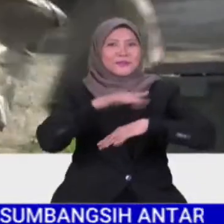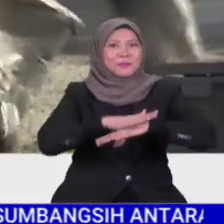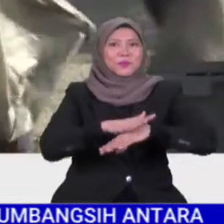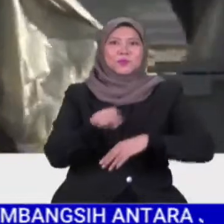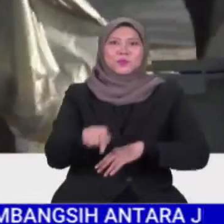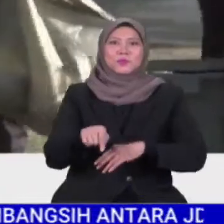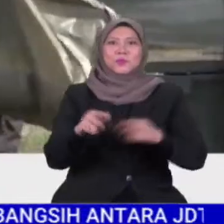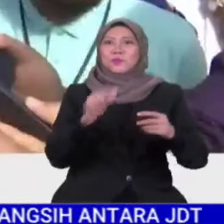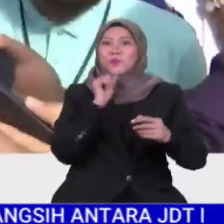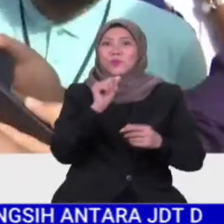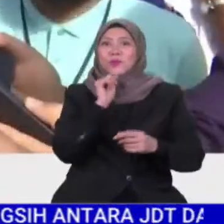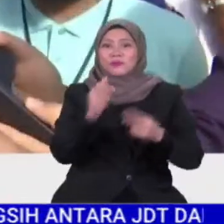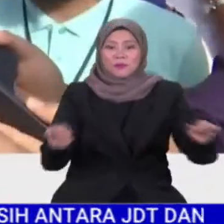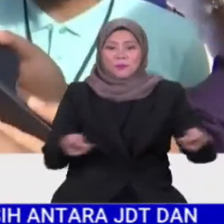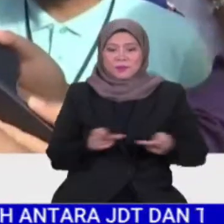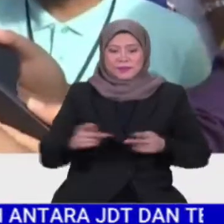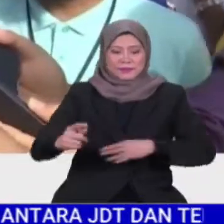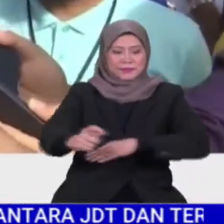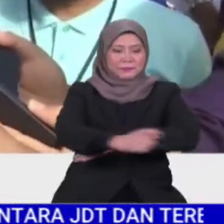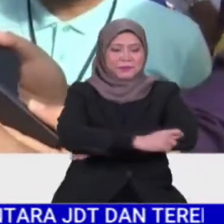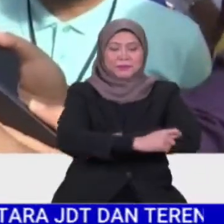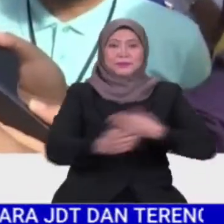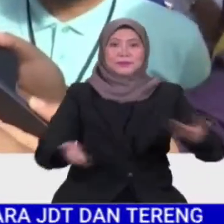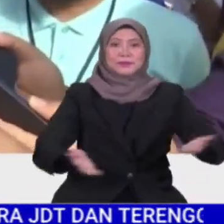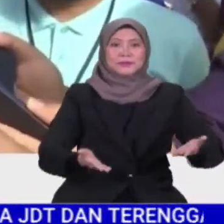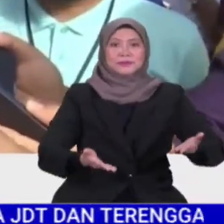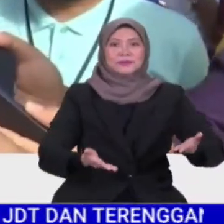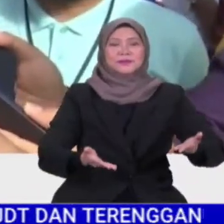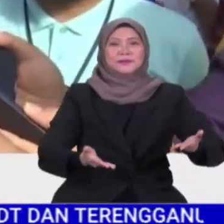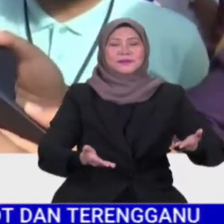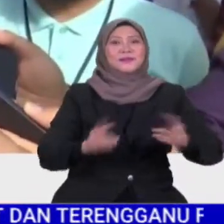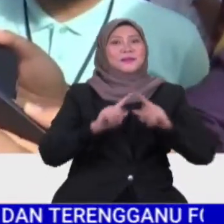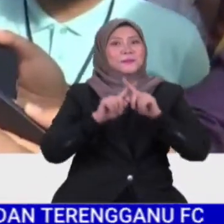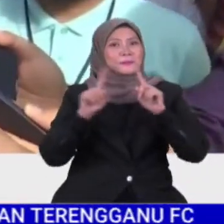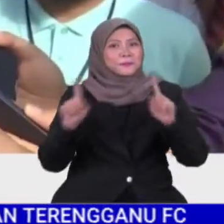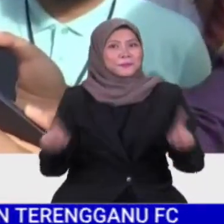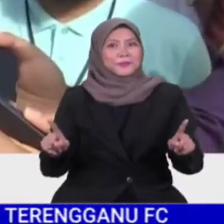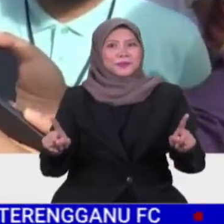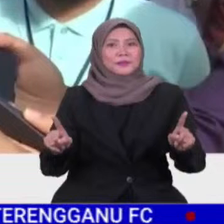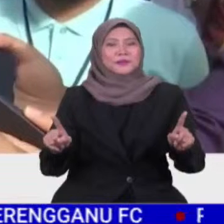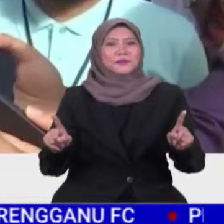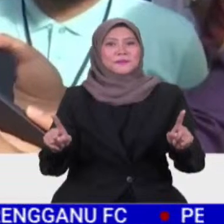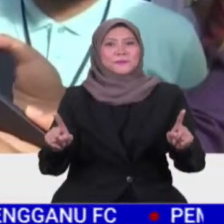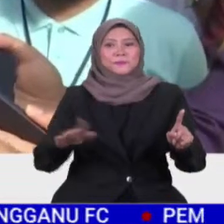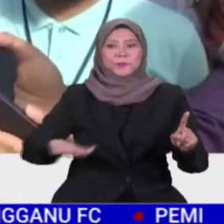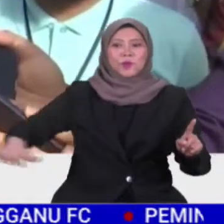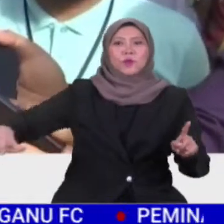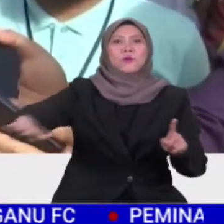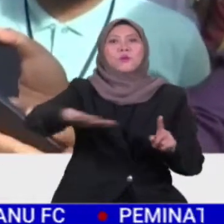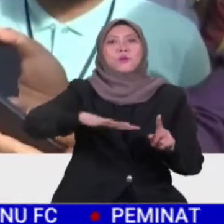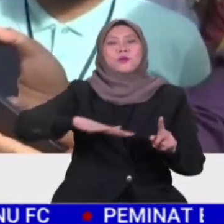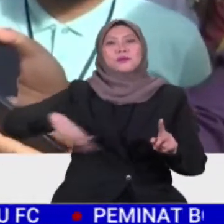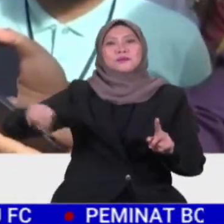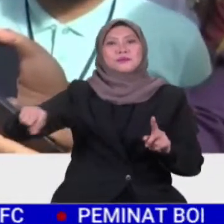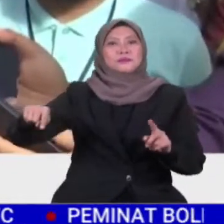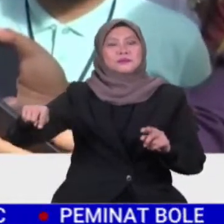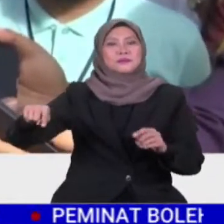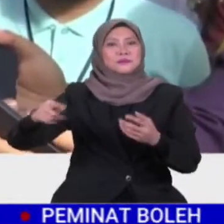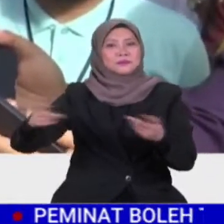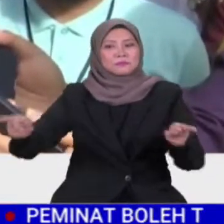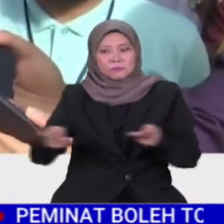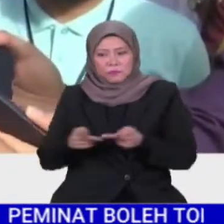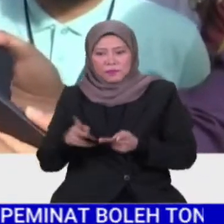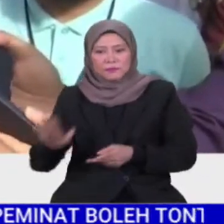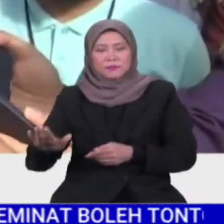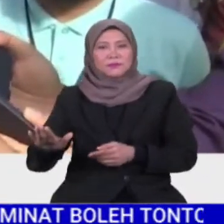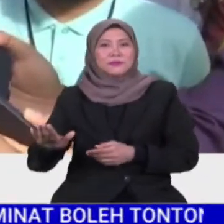saja di kawasan Taman Tawau Lama ini, tetapi hampir di keseluruhan kawasan-kawasan